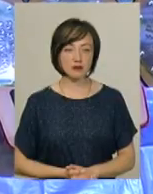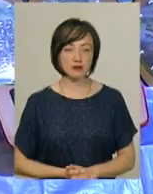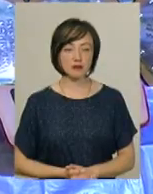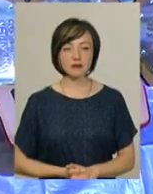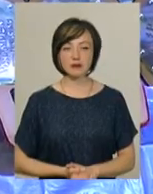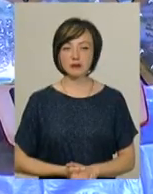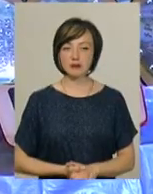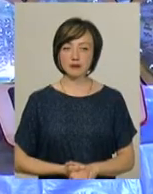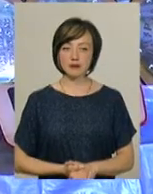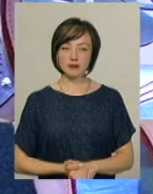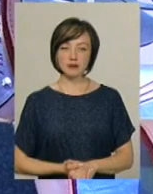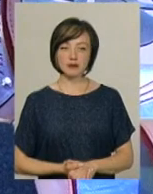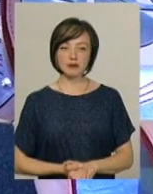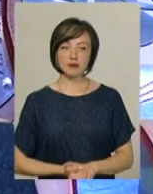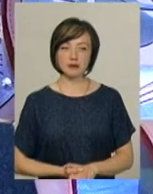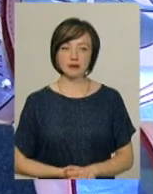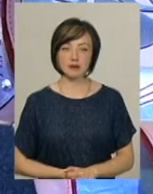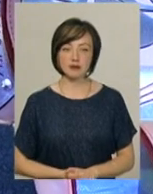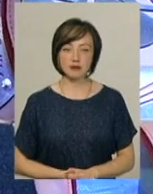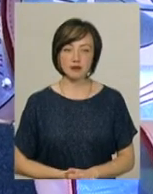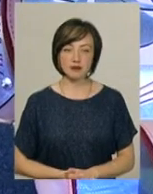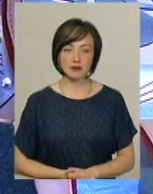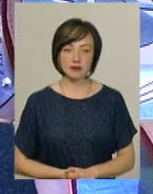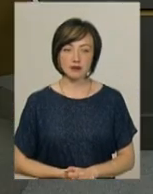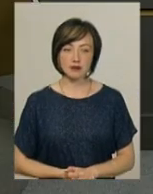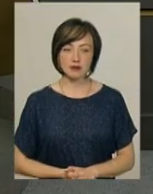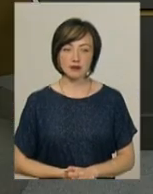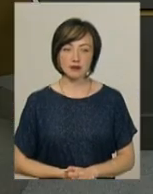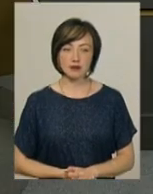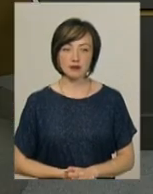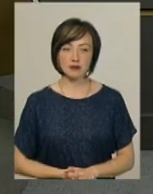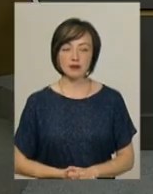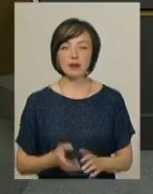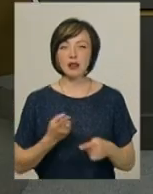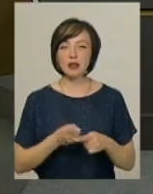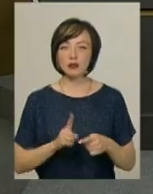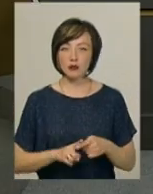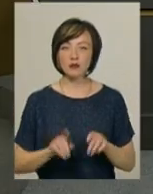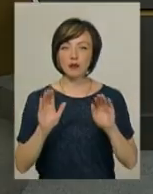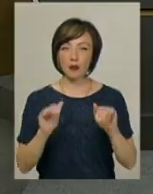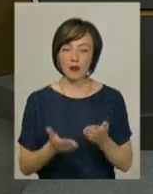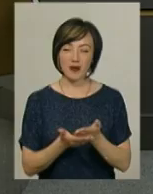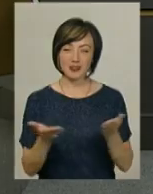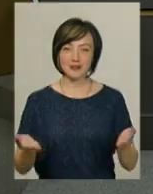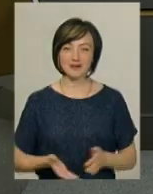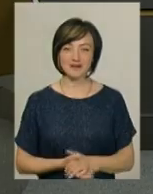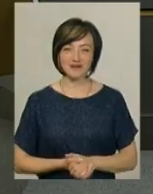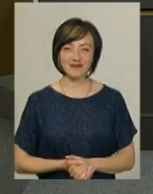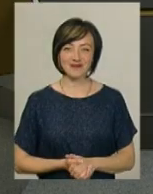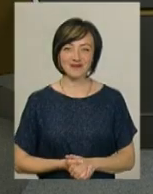Ольга Нісмянова, Олександр Горішевський. Новини Поділля Центр. І на цьому ми кажемо вам до побачення.